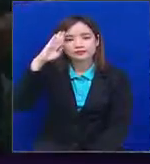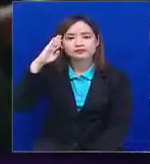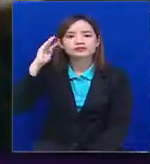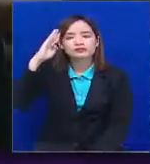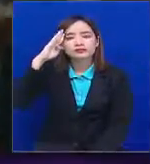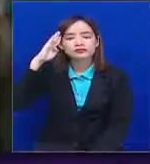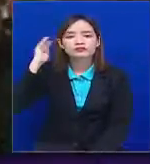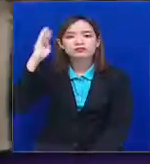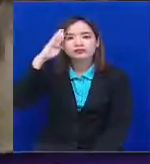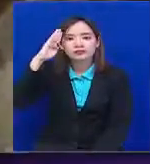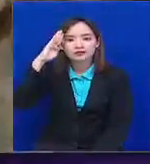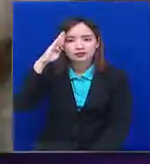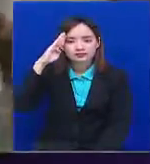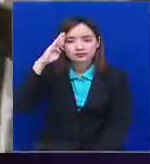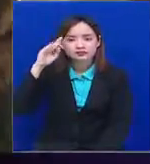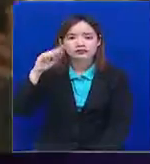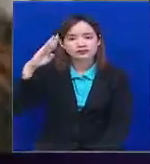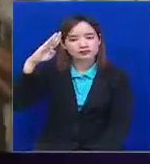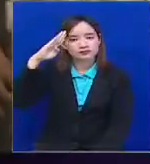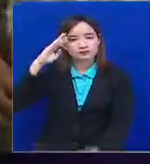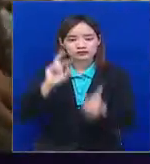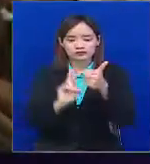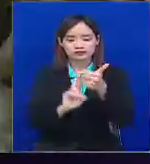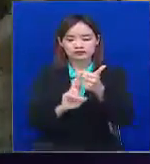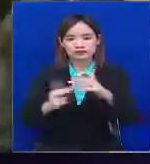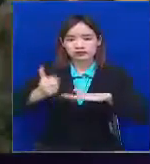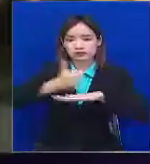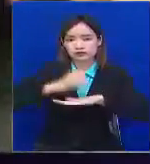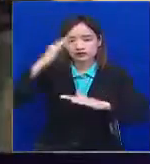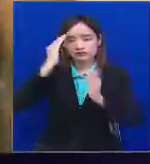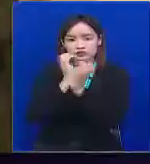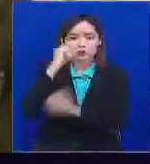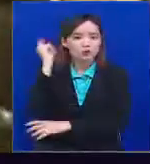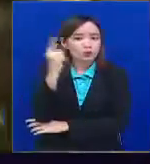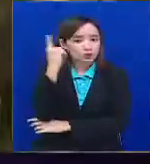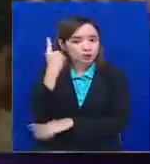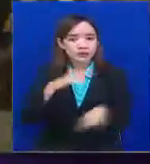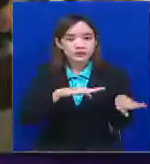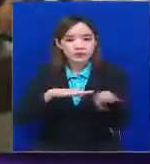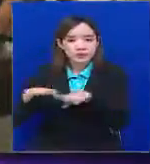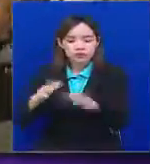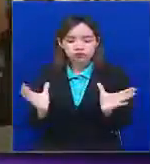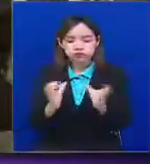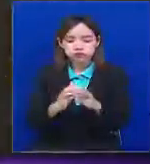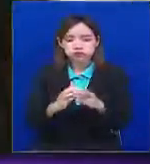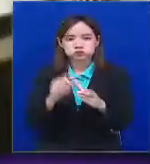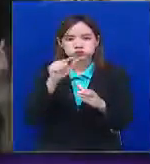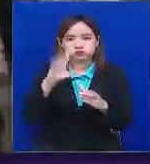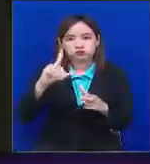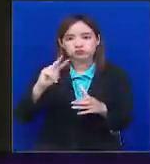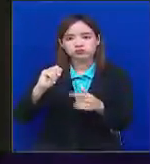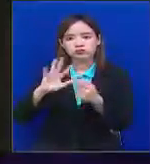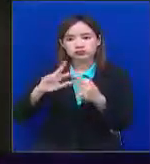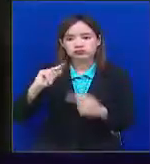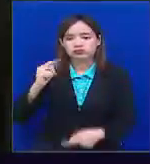นิธิธรจินตกานนท์รองผู้บังคับการตำรวจท่องเที่ยวพร้อมด้วยตำรวจสถานีตำรวจนครบานชนะสงครามลงพื้น